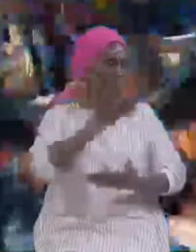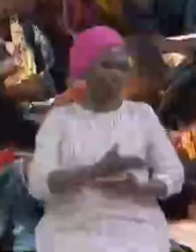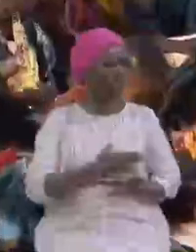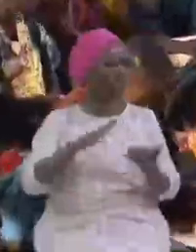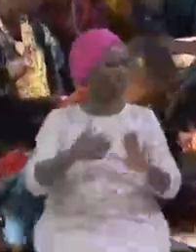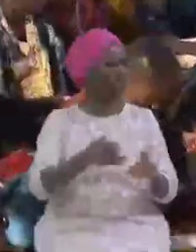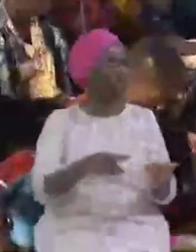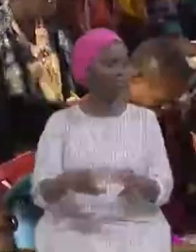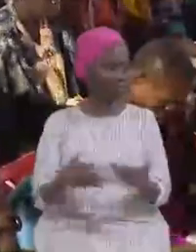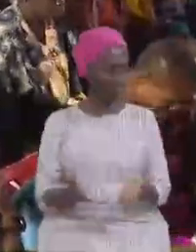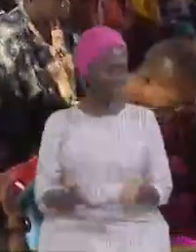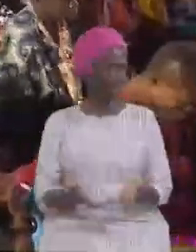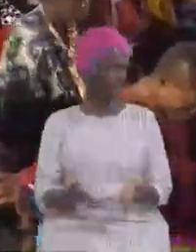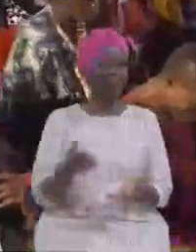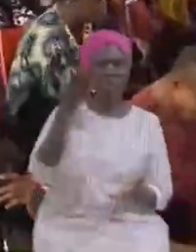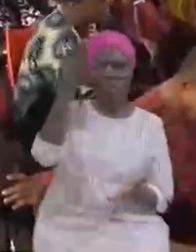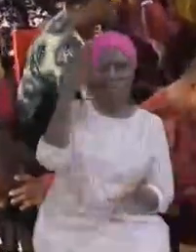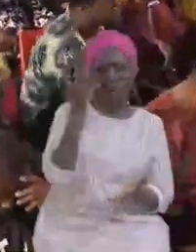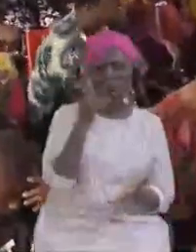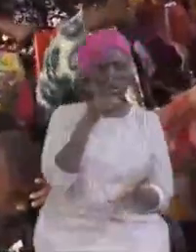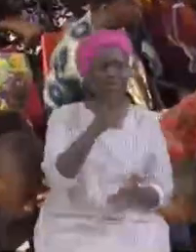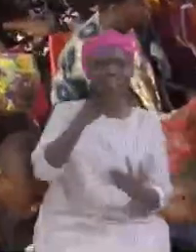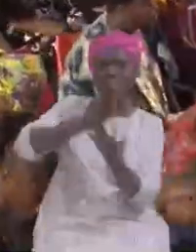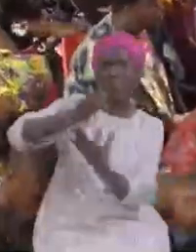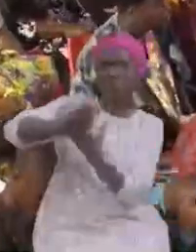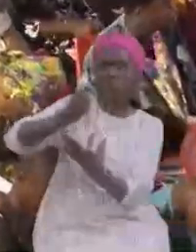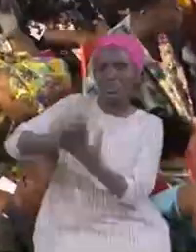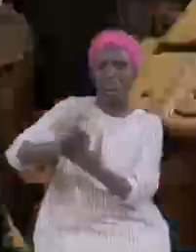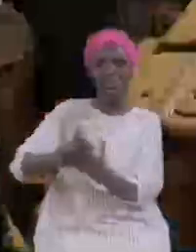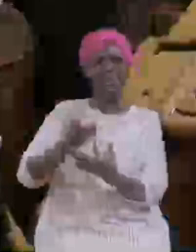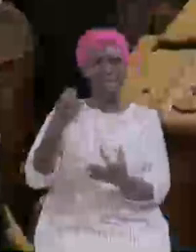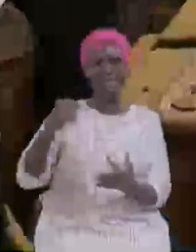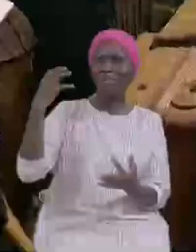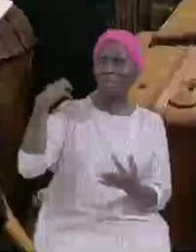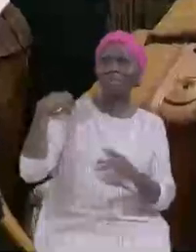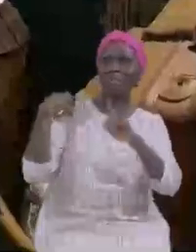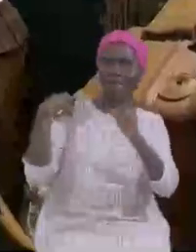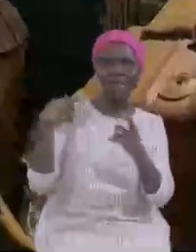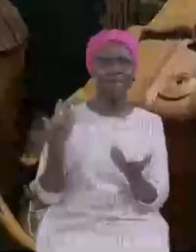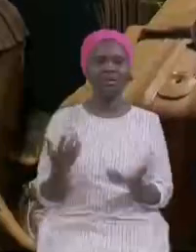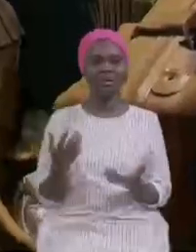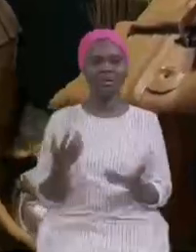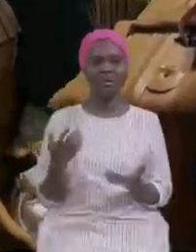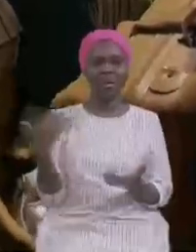morte. Pourquoi importuner davantage le maître?